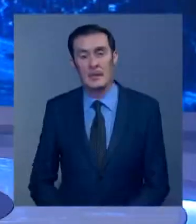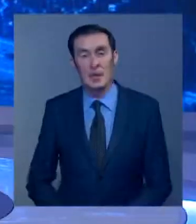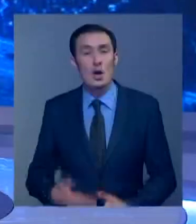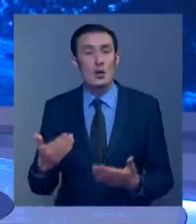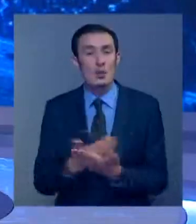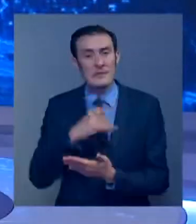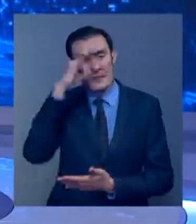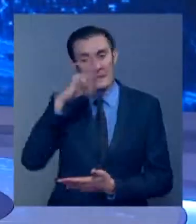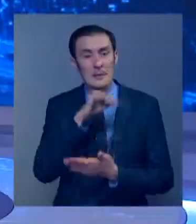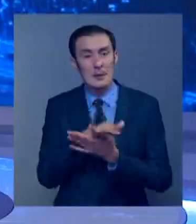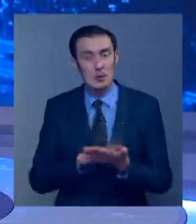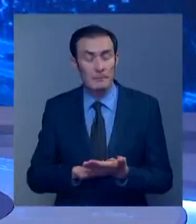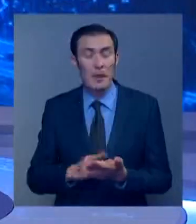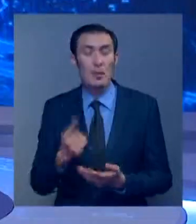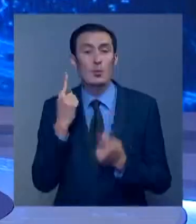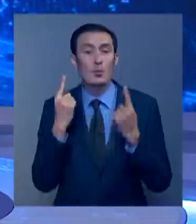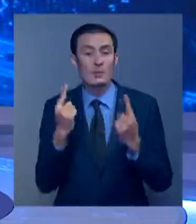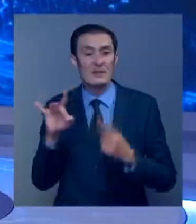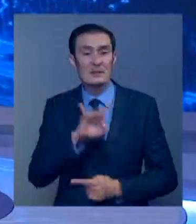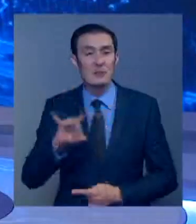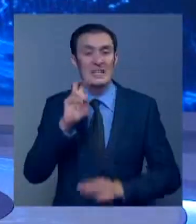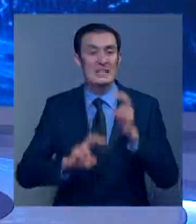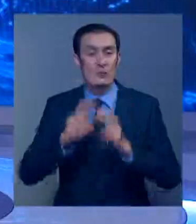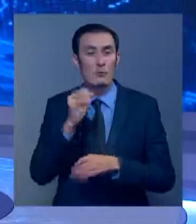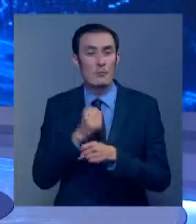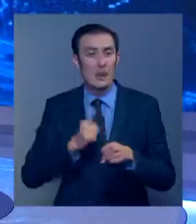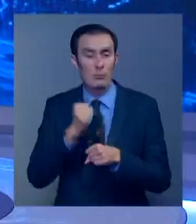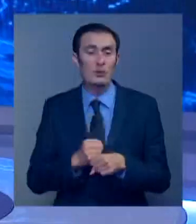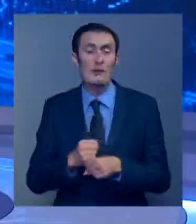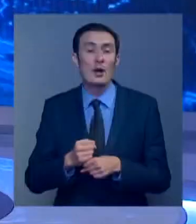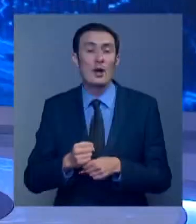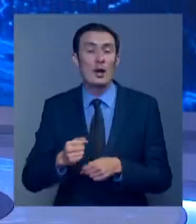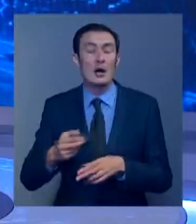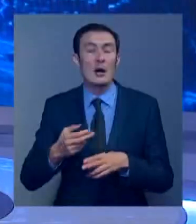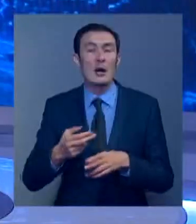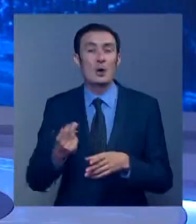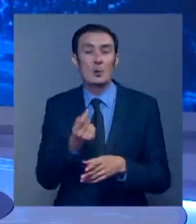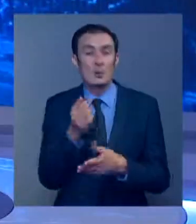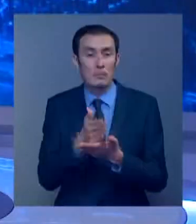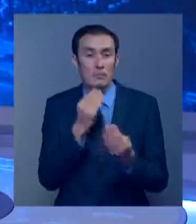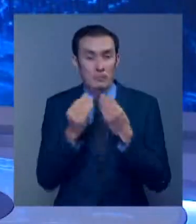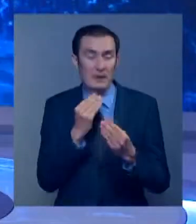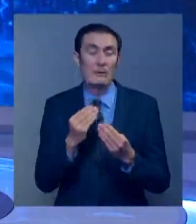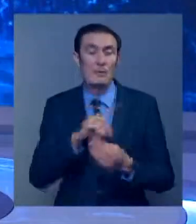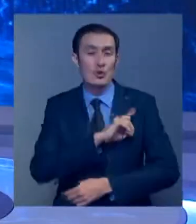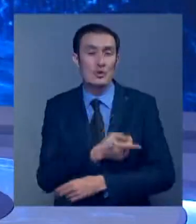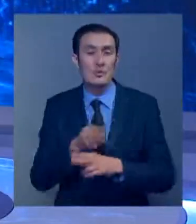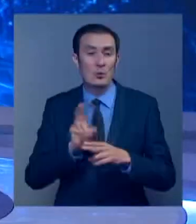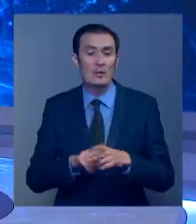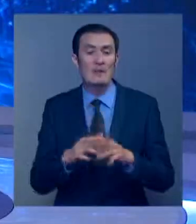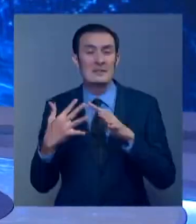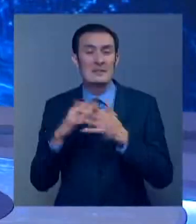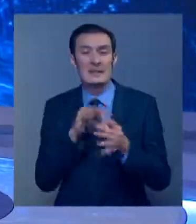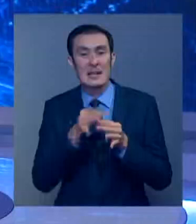Вернемся к событиям в нашей стране. Один из крупных в республике заводов по переработке крупы вышел на запланированные мощности. Он расположен в